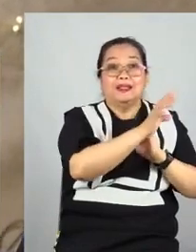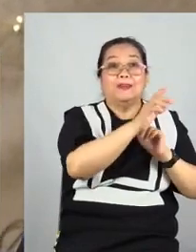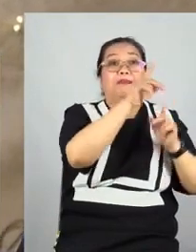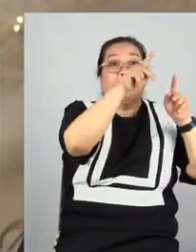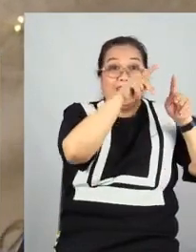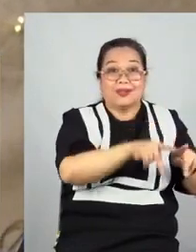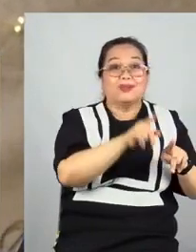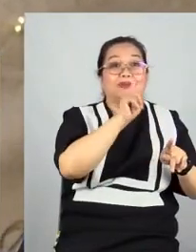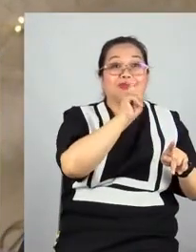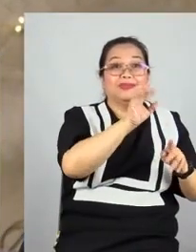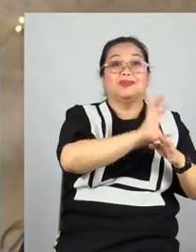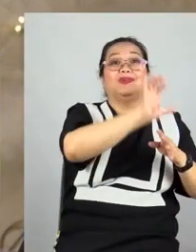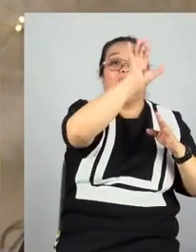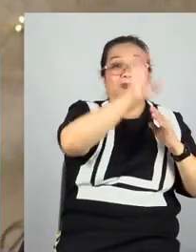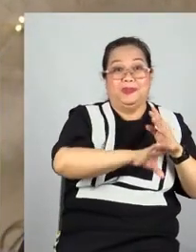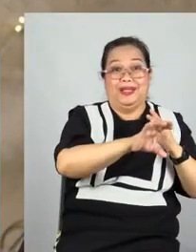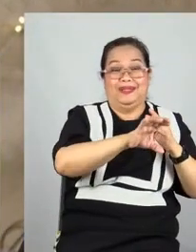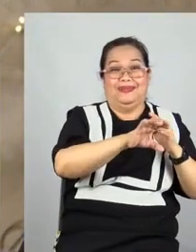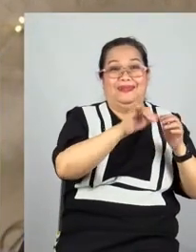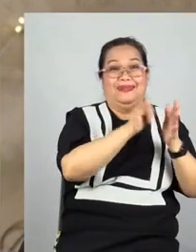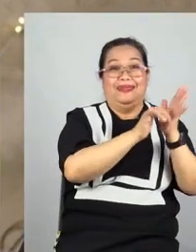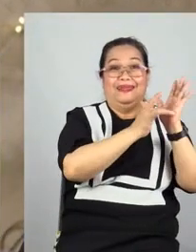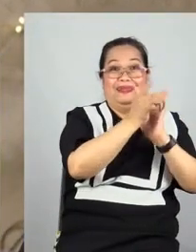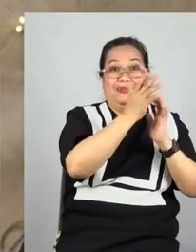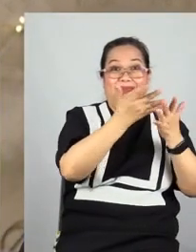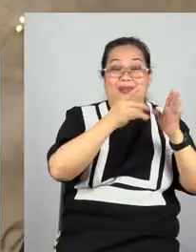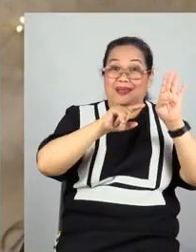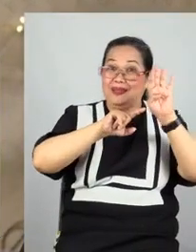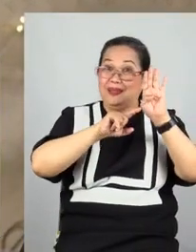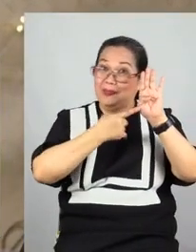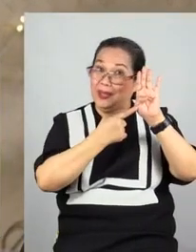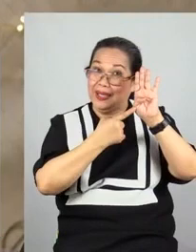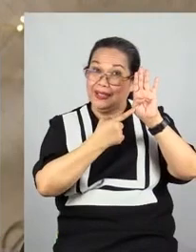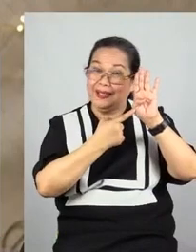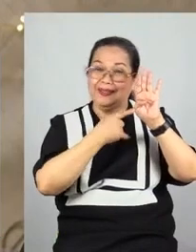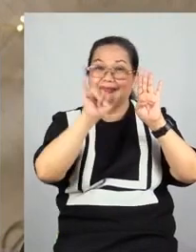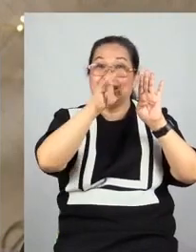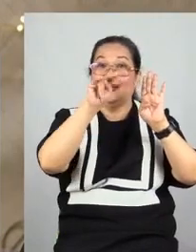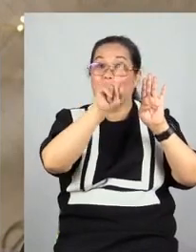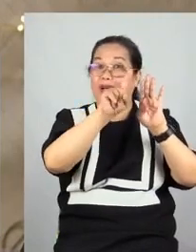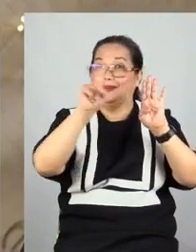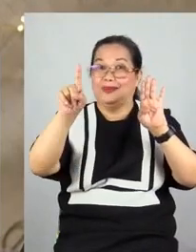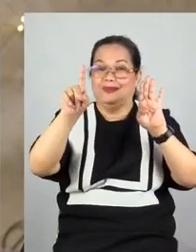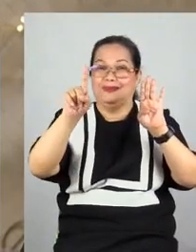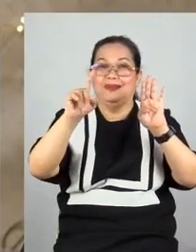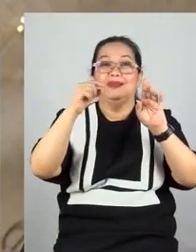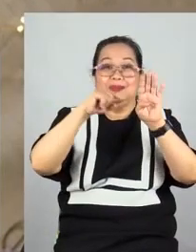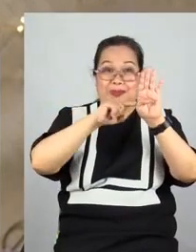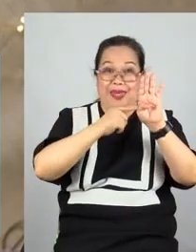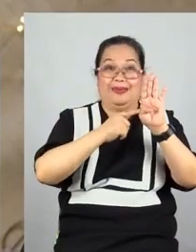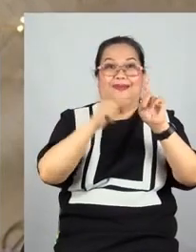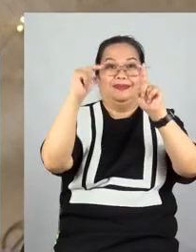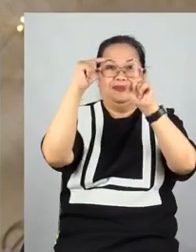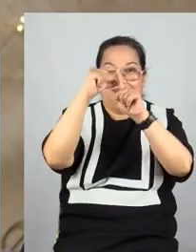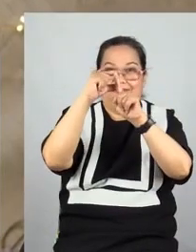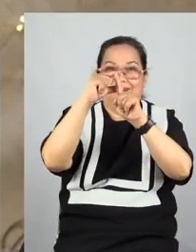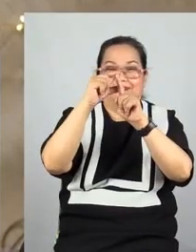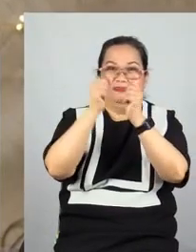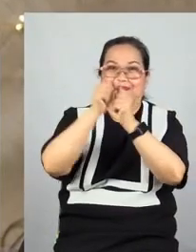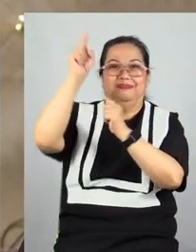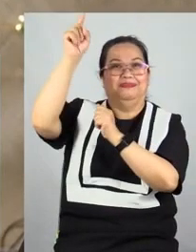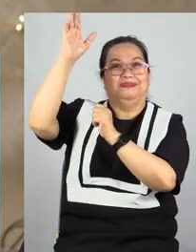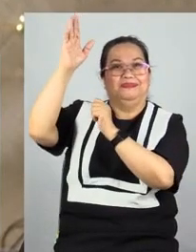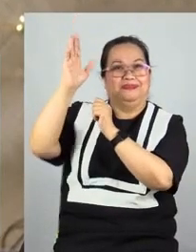Nakita naman natin yan sa John 1:1. In the beginning was the Word, and the Word was with